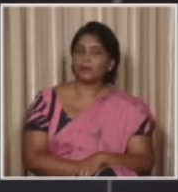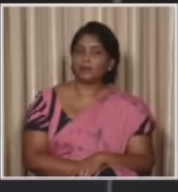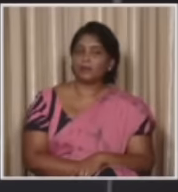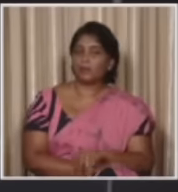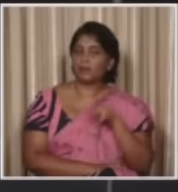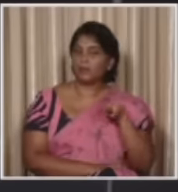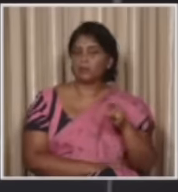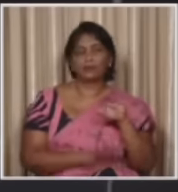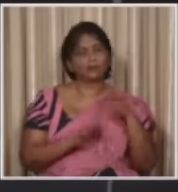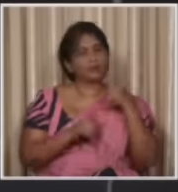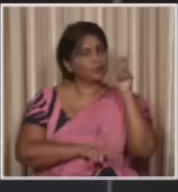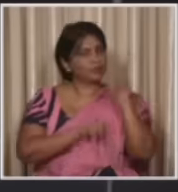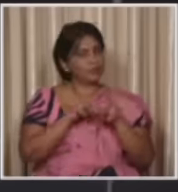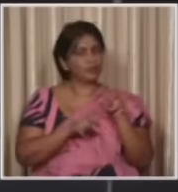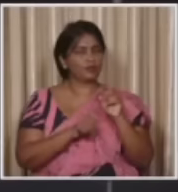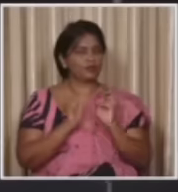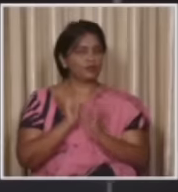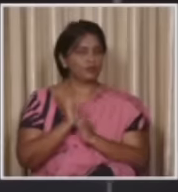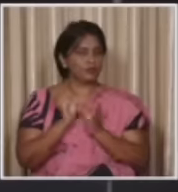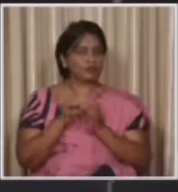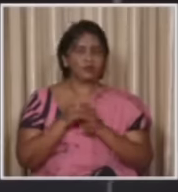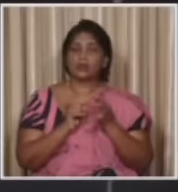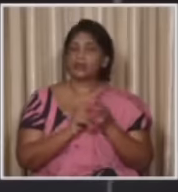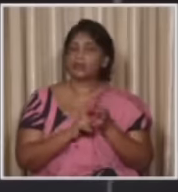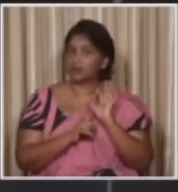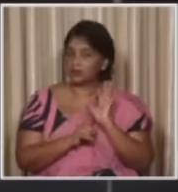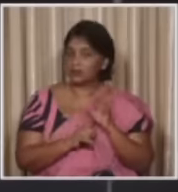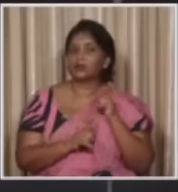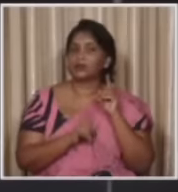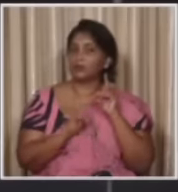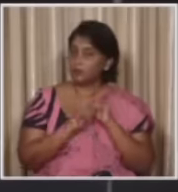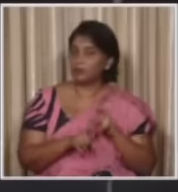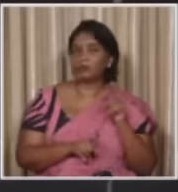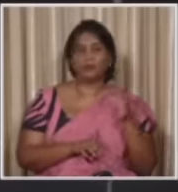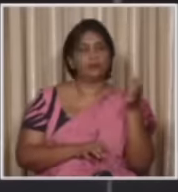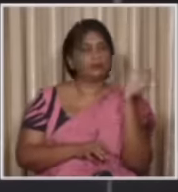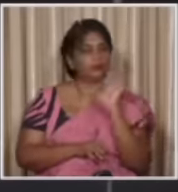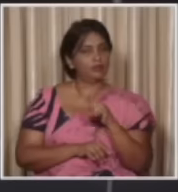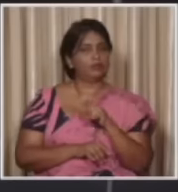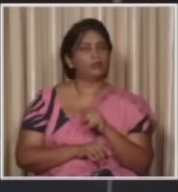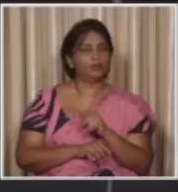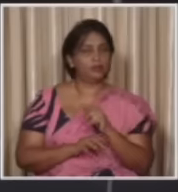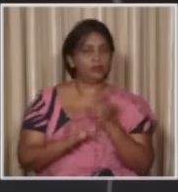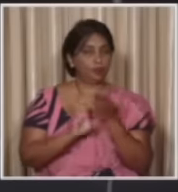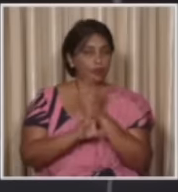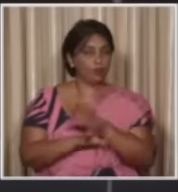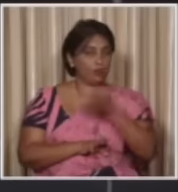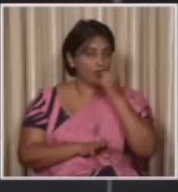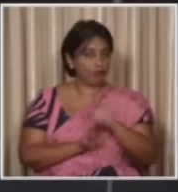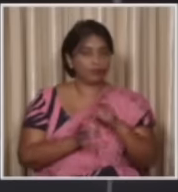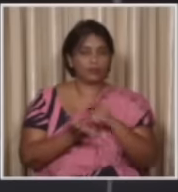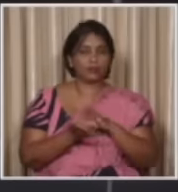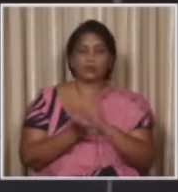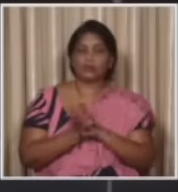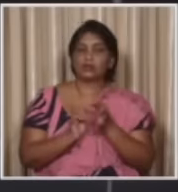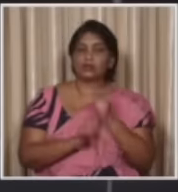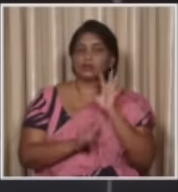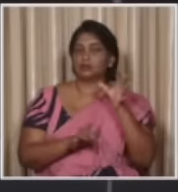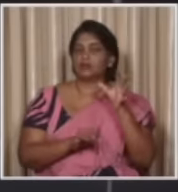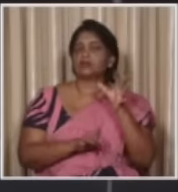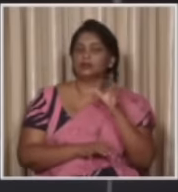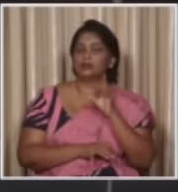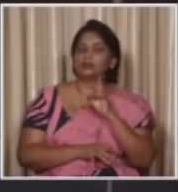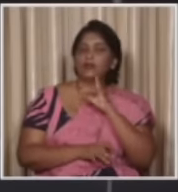ලබන ජම්තනත්තකෝ කොමිෂන් සභාවේ සභාපතිවරයා ලෙසෝ මෙන්න මේ ආදි වශයෙන් කියලා පූර්ව අනුමැතිය ඇති පමණක් ජනාධිපතිතුමා ඉවත් කරනු ලැබිය